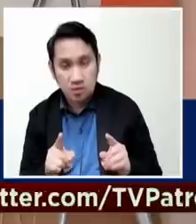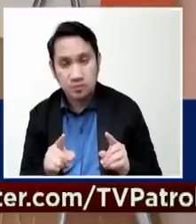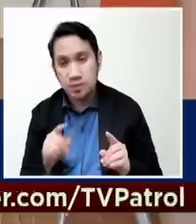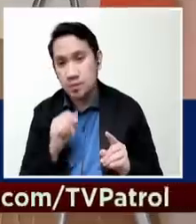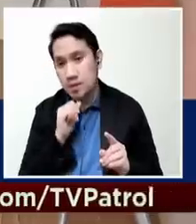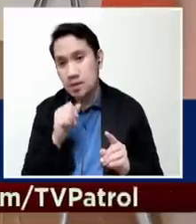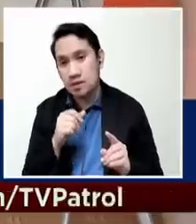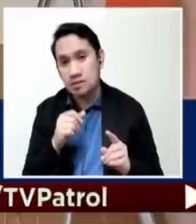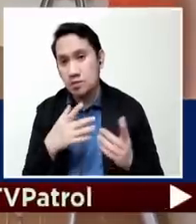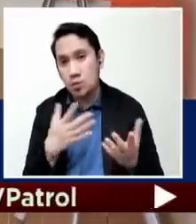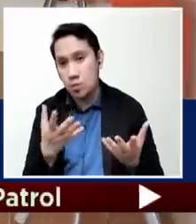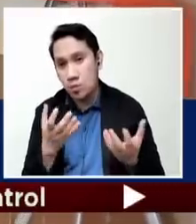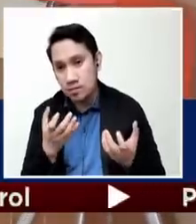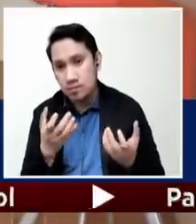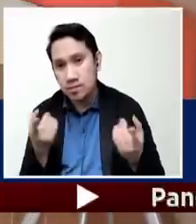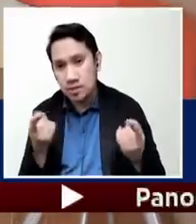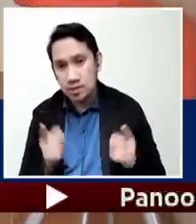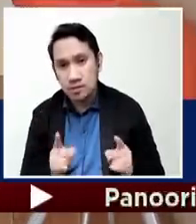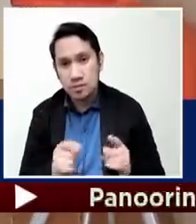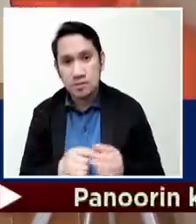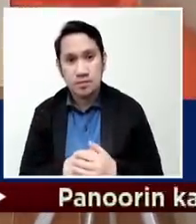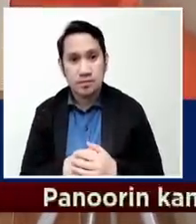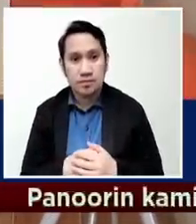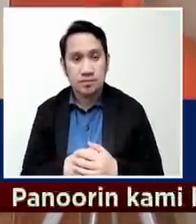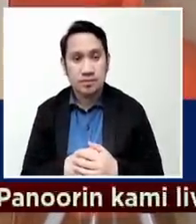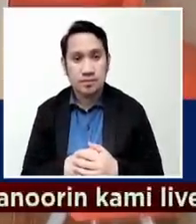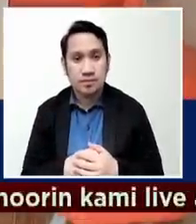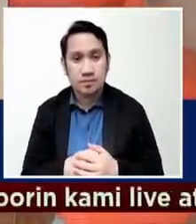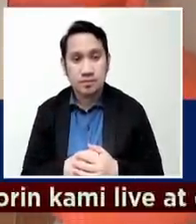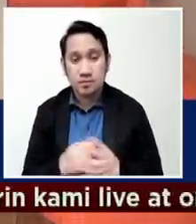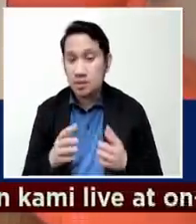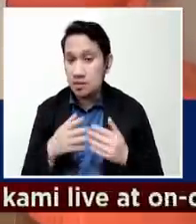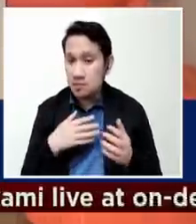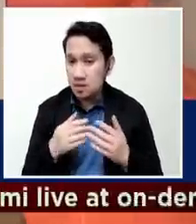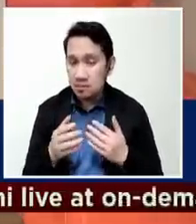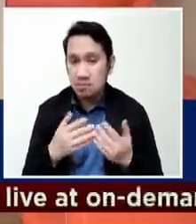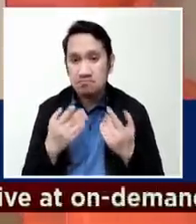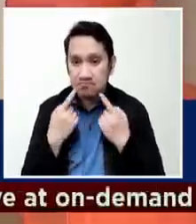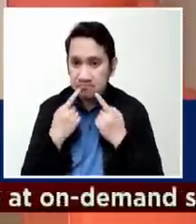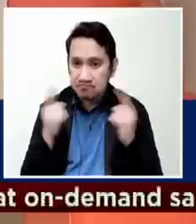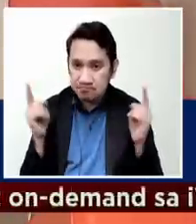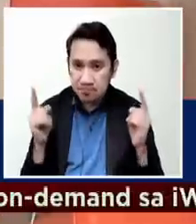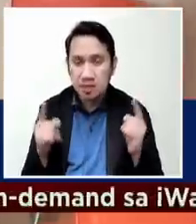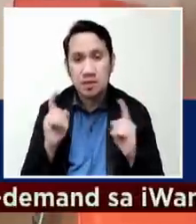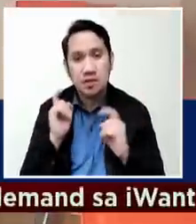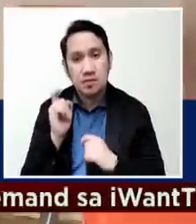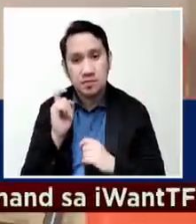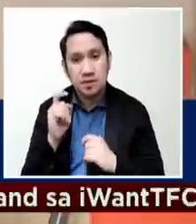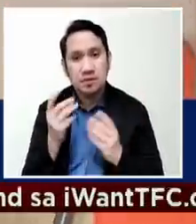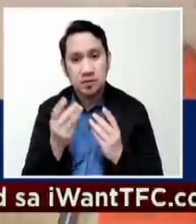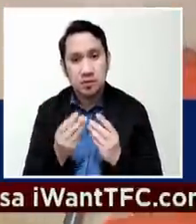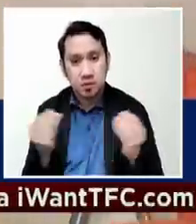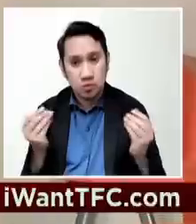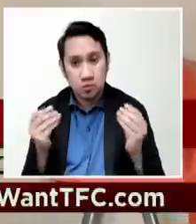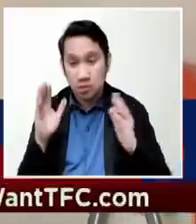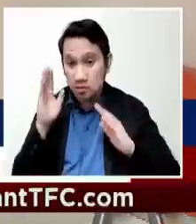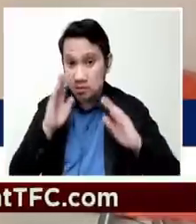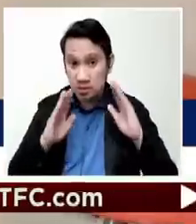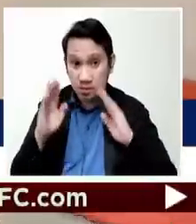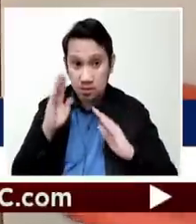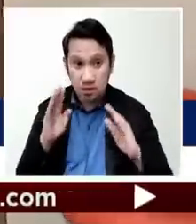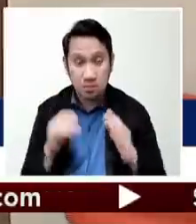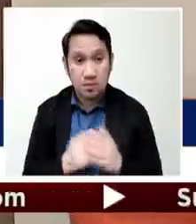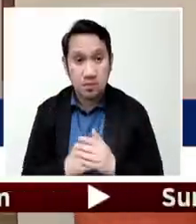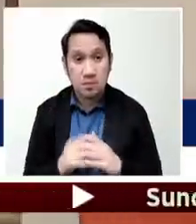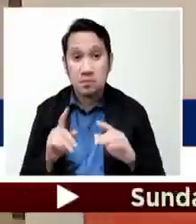kagustuhan. Bagamat meron namang happy ending kahit papano dahil agad namang naaksunan ng Maynila ang problema ni Mang Manny,